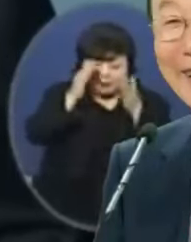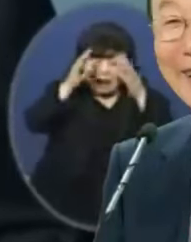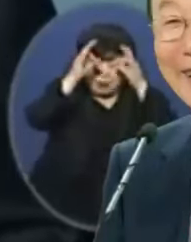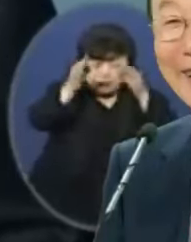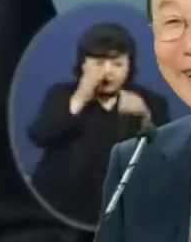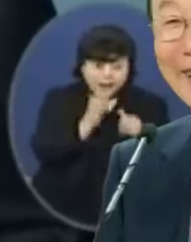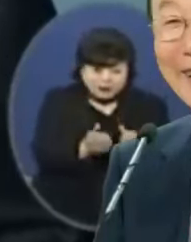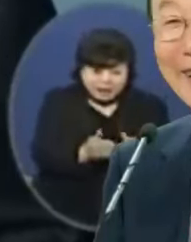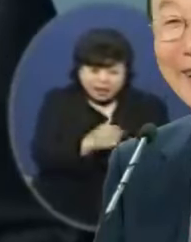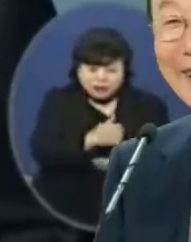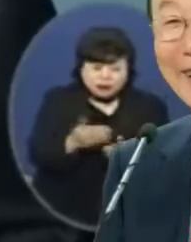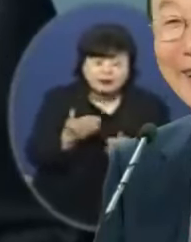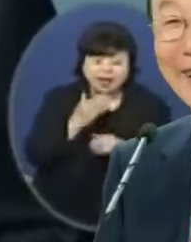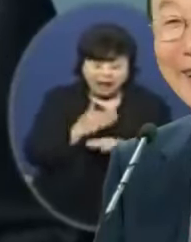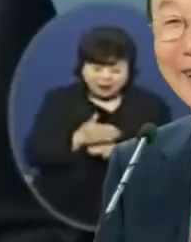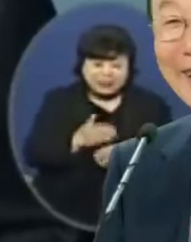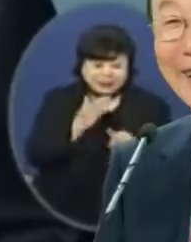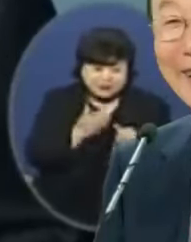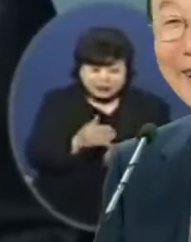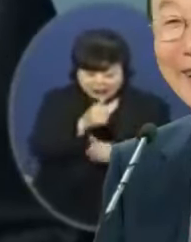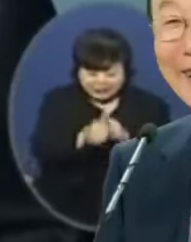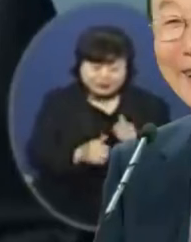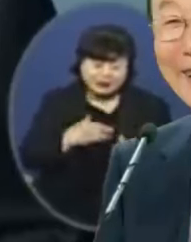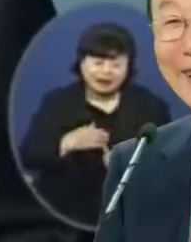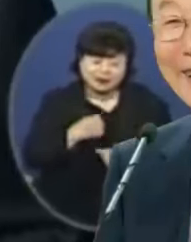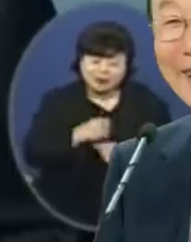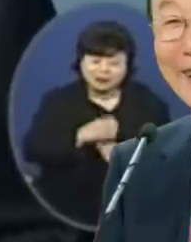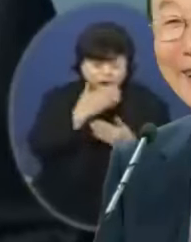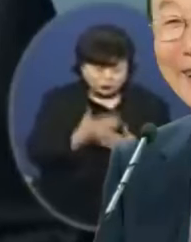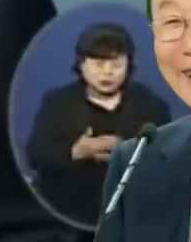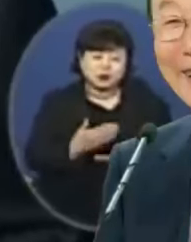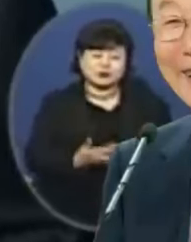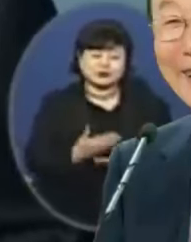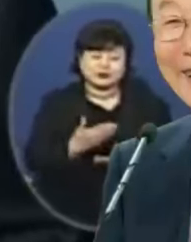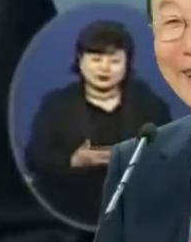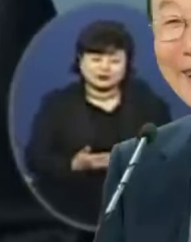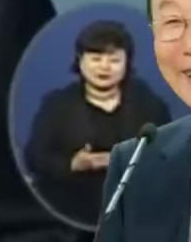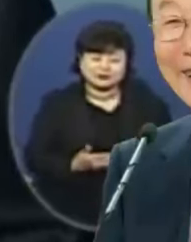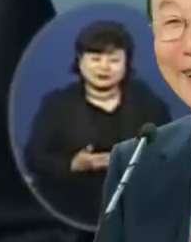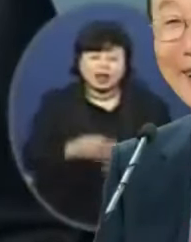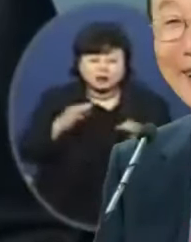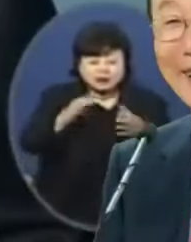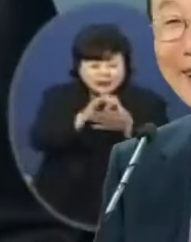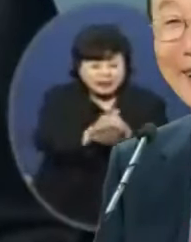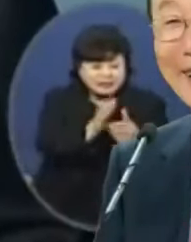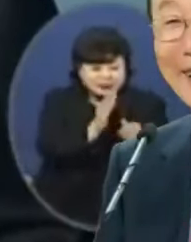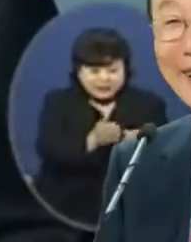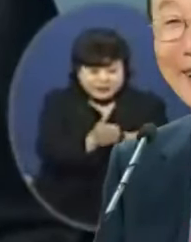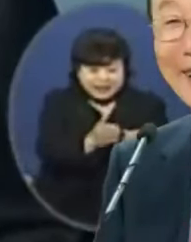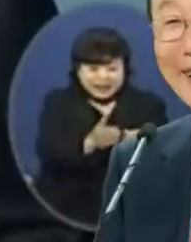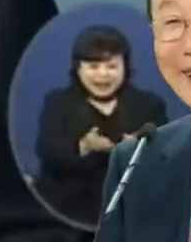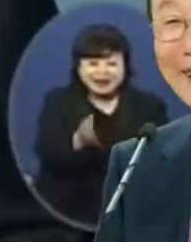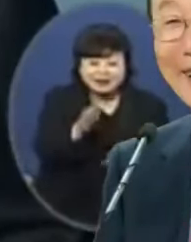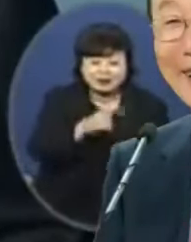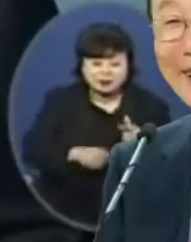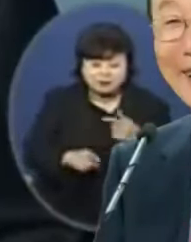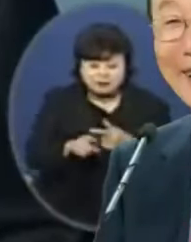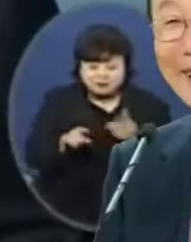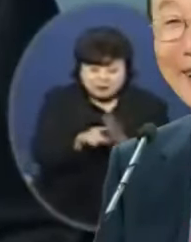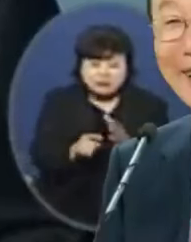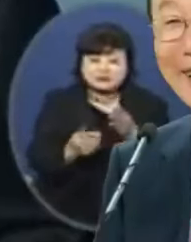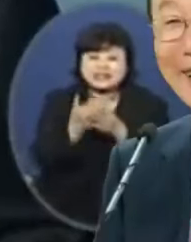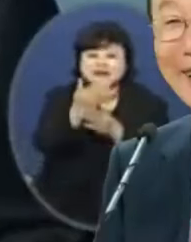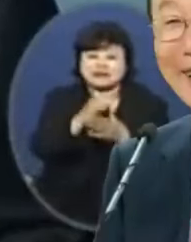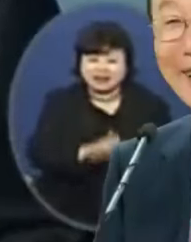바라보십시오. 주님께 감사하며 하나님 나를 그렇게 만들어 주시옵소서 부르짖어 기도하십시오. 그러면 믿음이 생겨나는